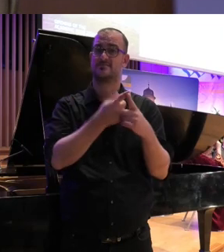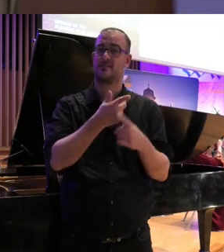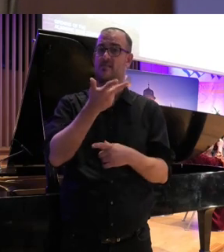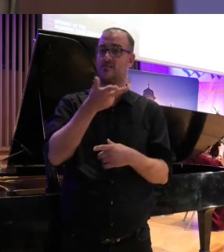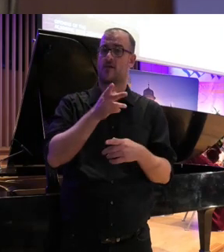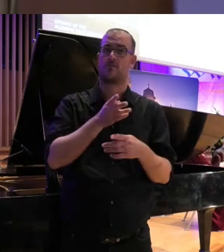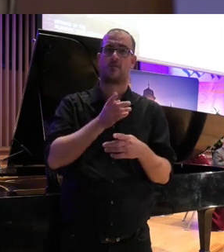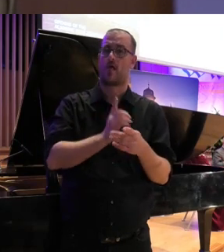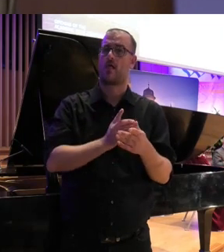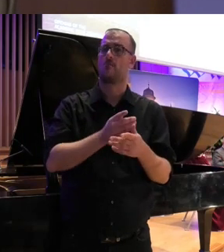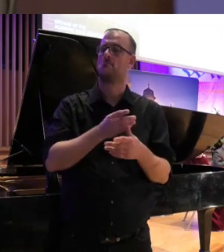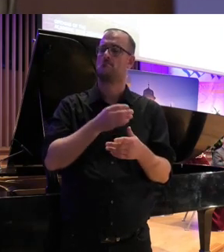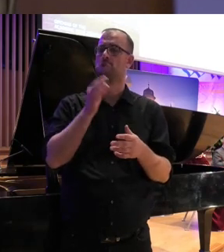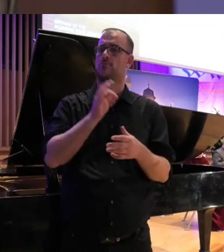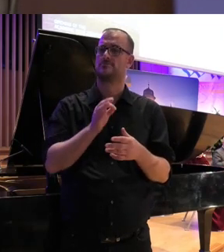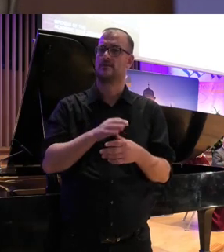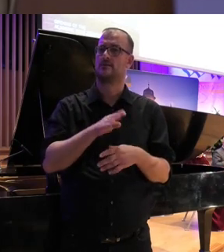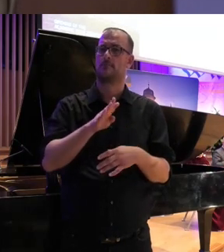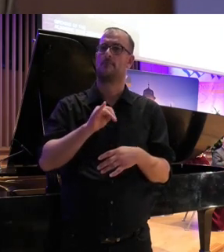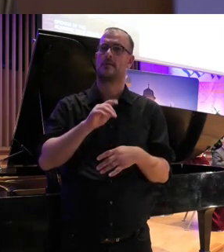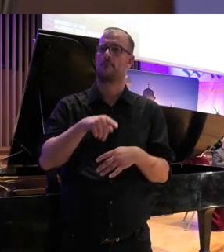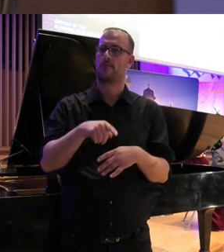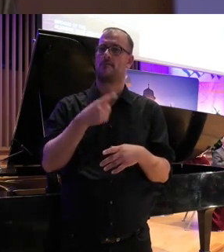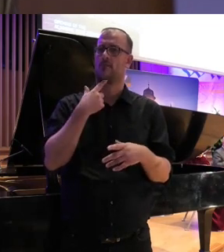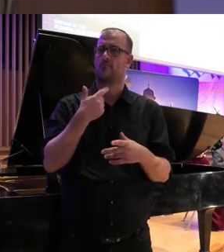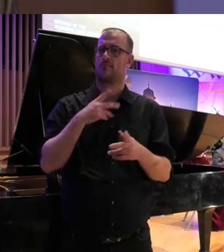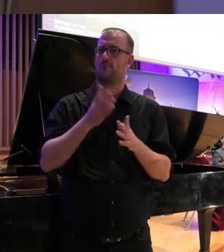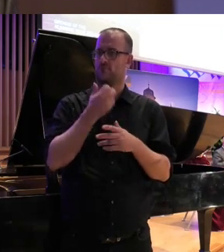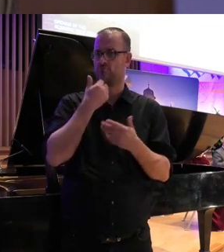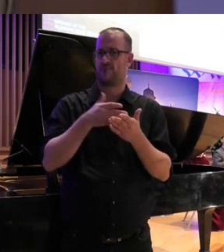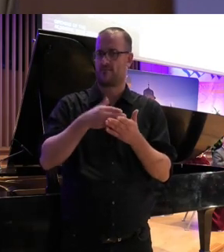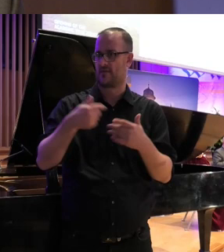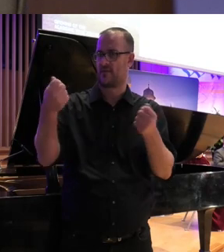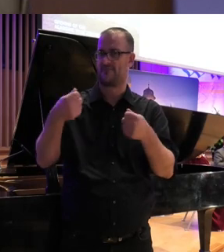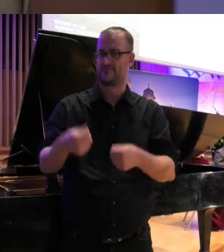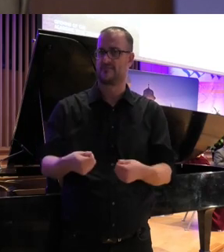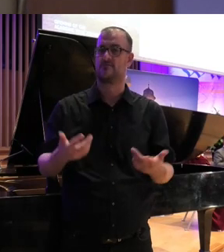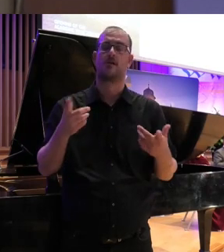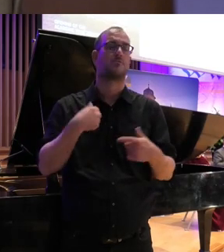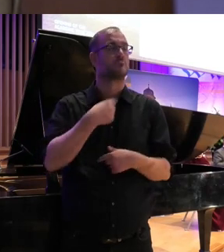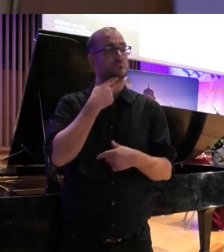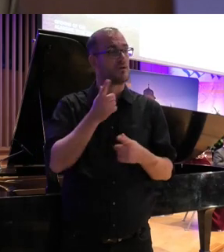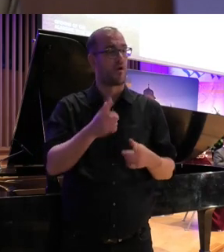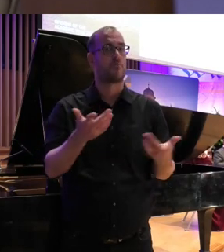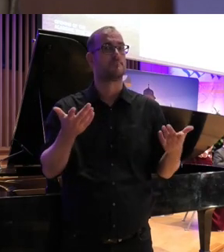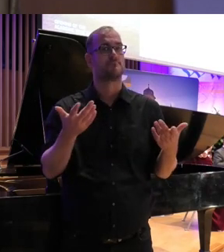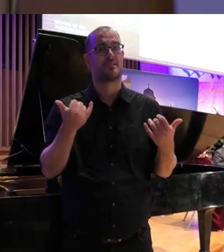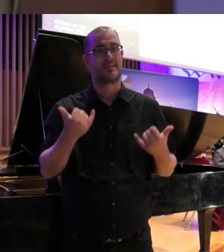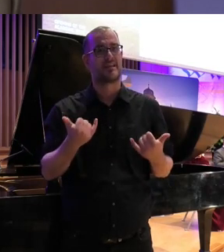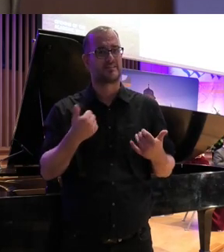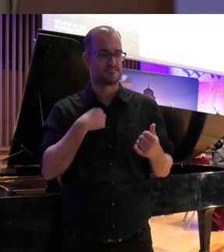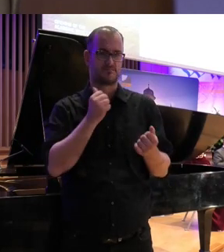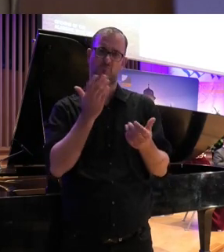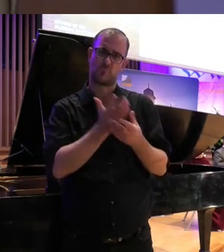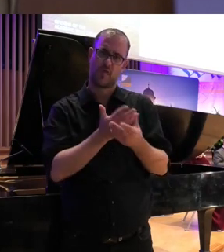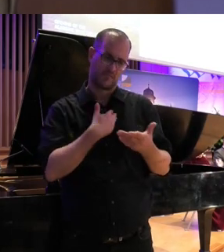3,5% unseres BIP in F&E zu investieren. Also an diesem Ziel wird festgehalten. Ich muss allerdings auch sagen, wenn ich mir die jetzigen Papiere so